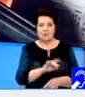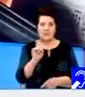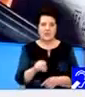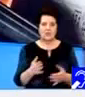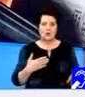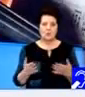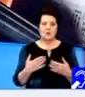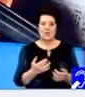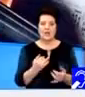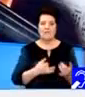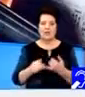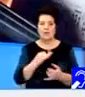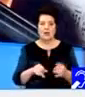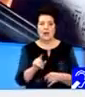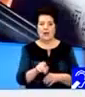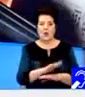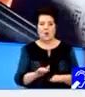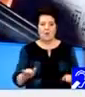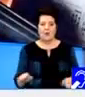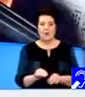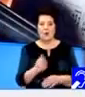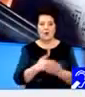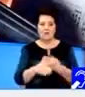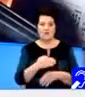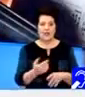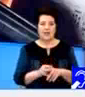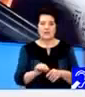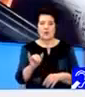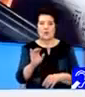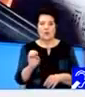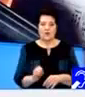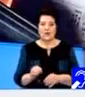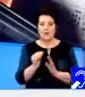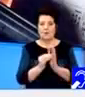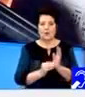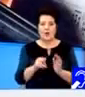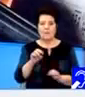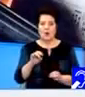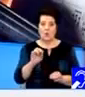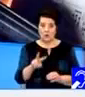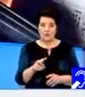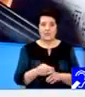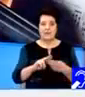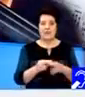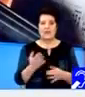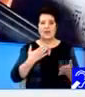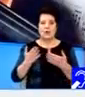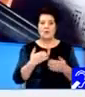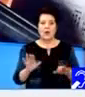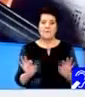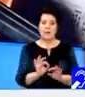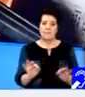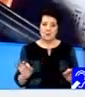decât comunicarea verbală în educarea copiilor cu necesități speciale. Uniunea Europeană a investit într-un program pilot care aduce tehnică de comunicare prin